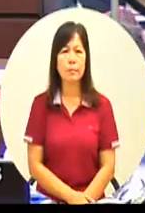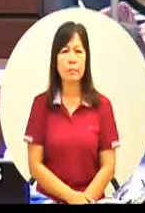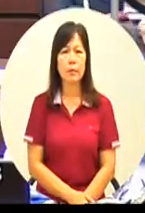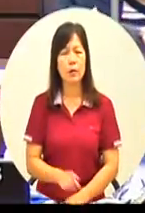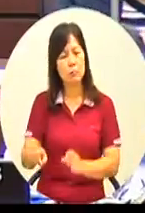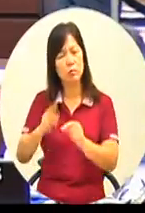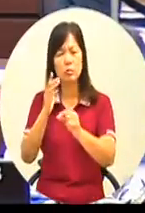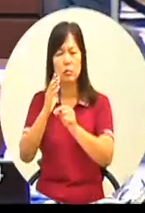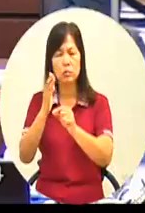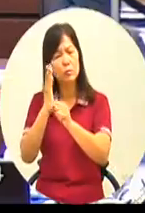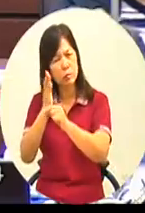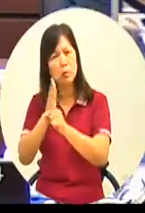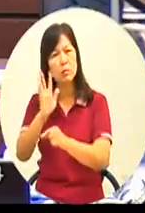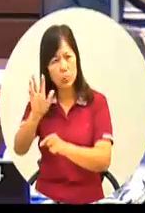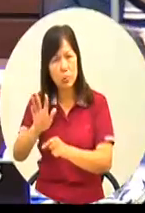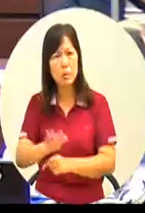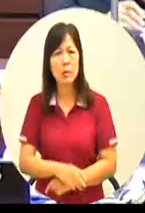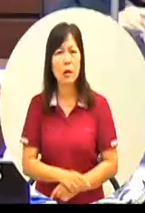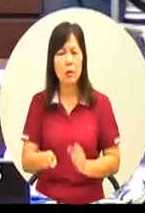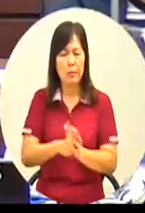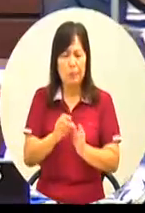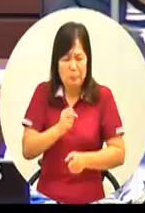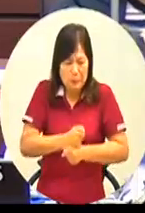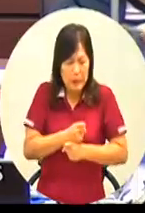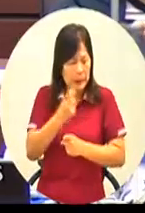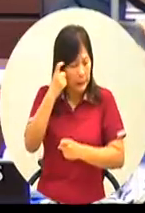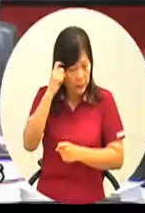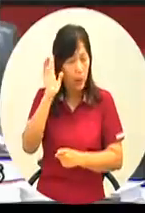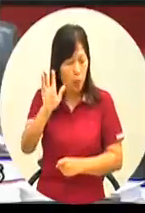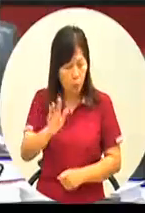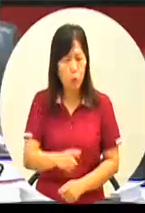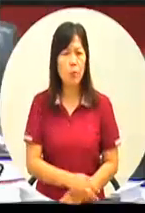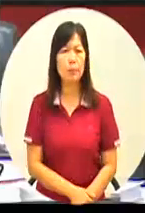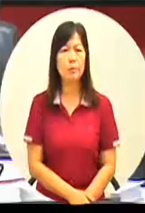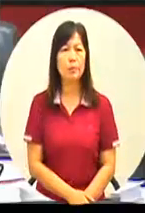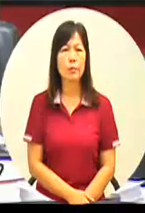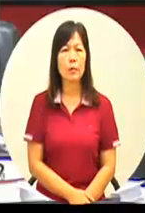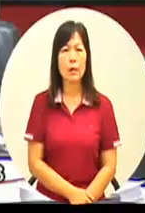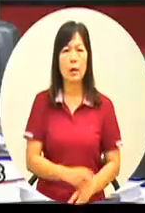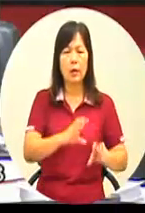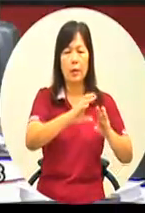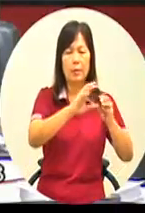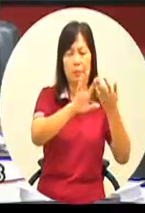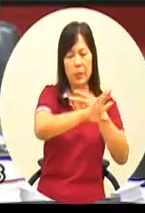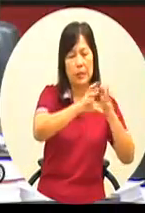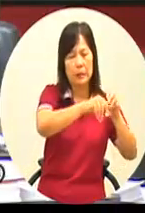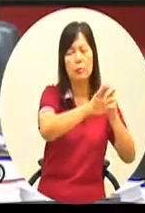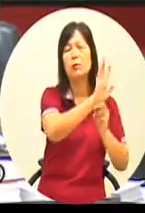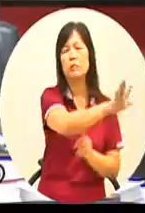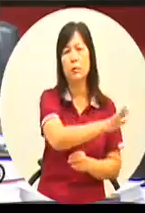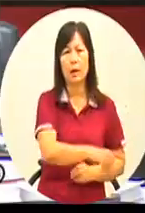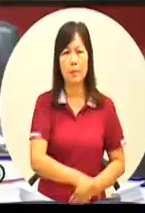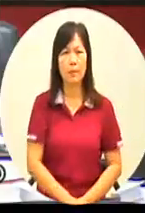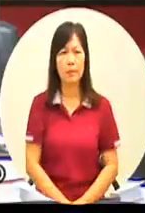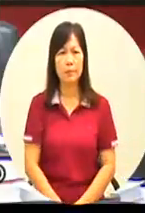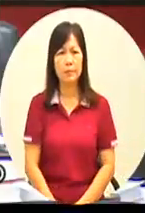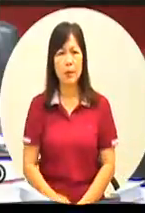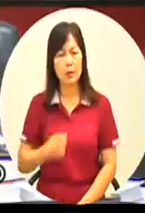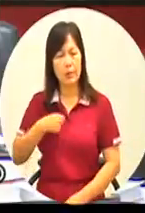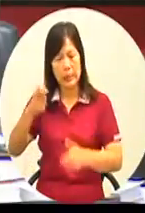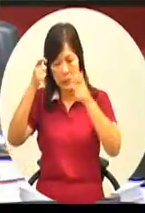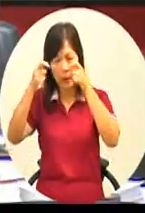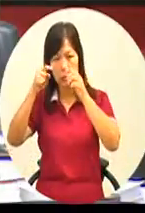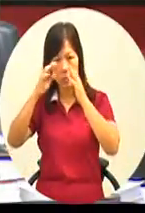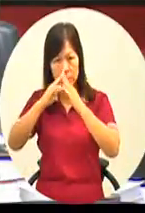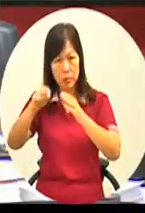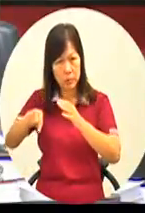在中间啦，所以我们会很谨慎的去考虑。 别的地方是别的地方，我们高雄市的